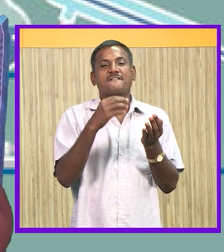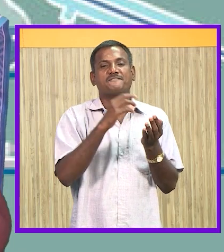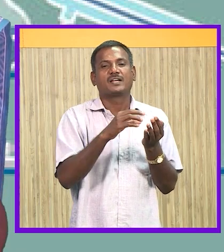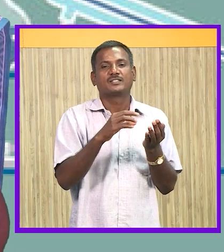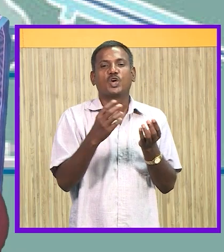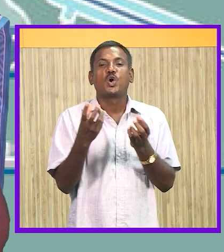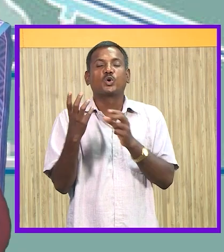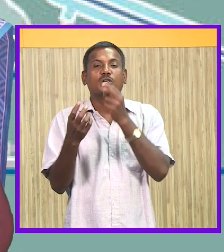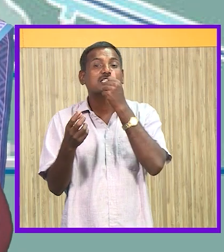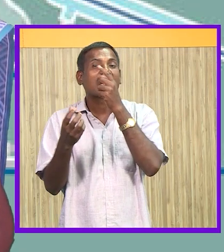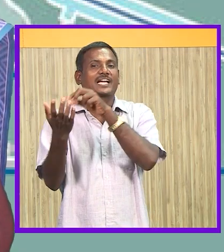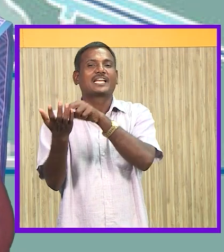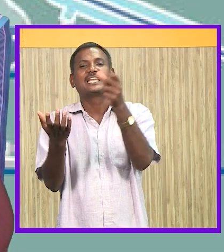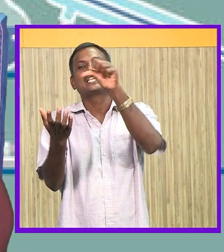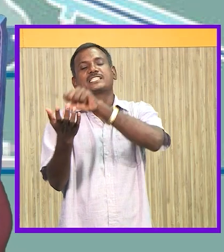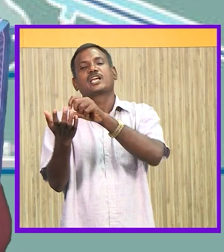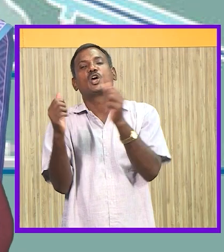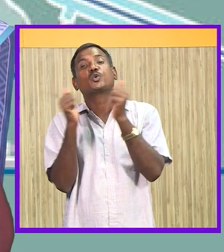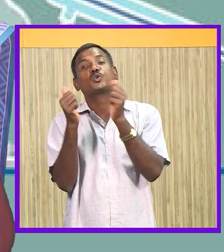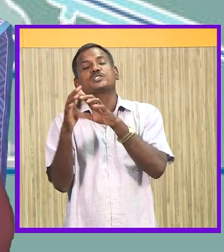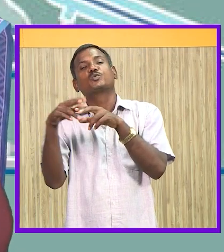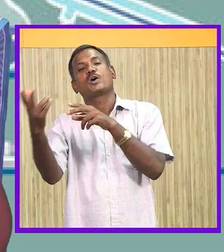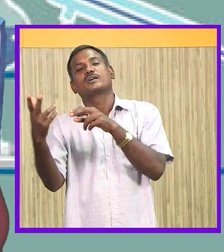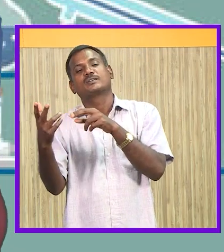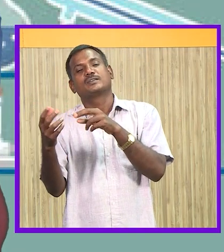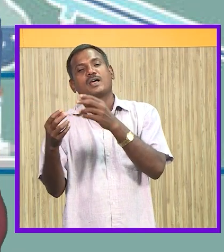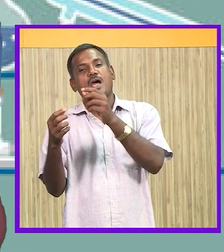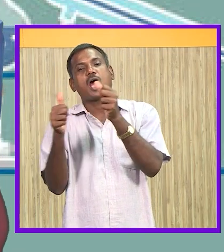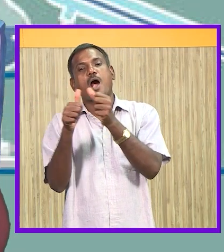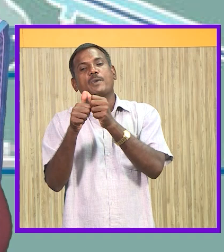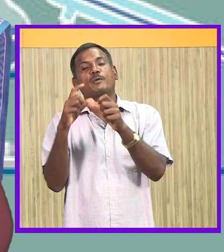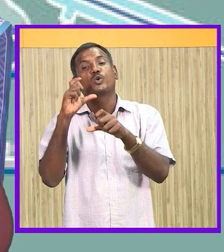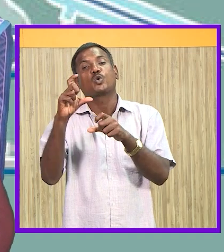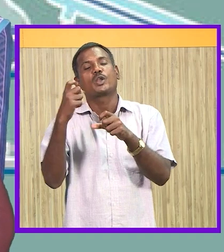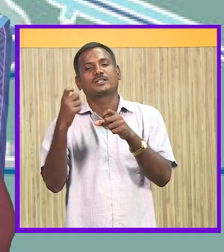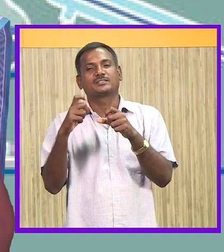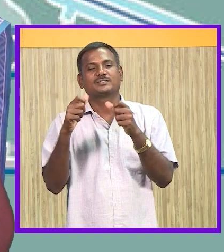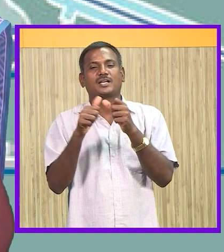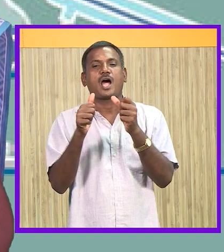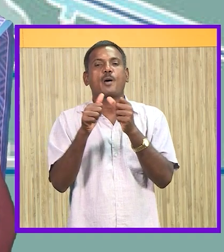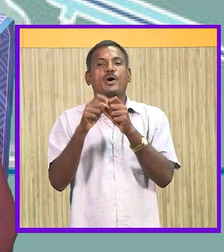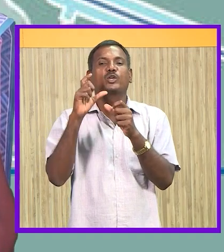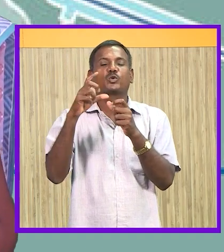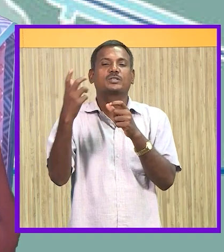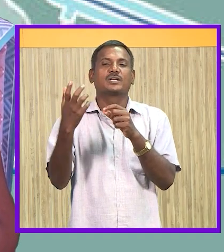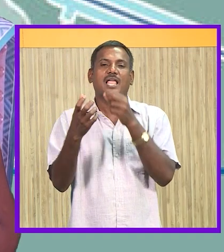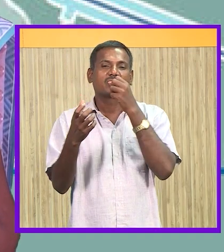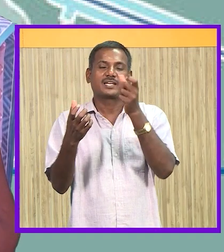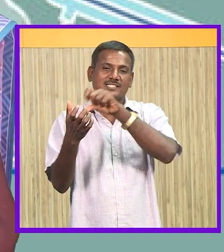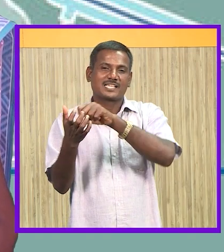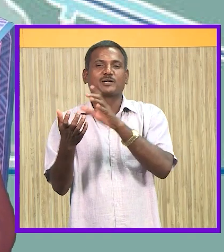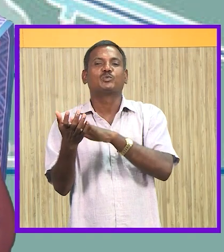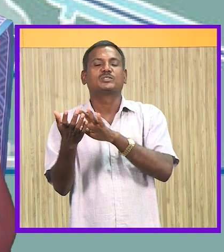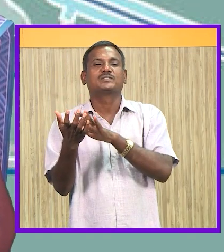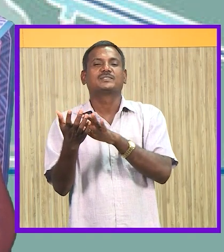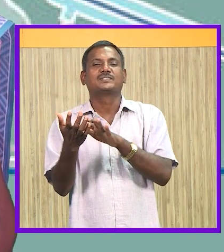நேரத்தில் குளுக்கோஸுடன் நீரை சேர்க்கும் போது குளிர்ச்சி உருவாகும், அல்லது அமோனியம் குளோரைடுன்னு சொல்லுவாங்க. இந்த அமோனியம் குளோரைடு கூட தண்ணியை சேர்க்கும் போது